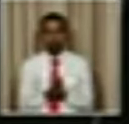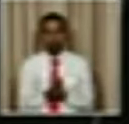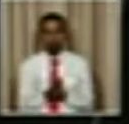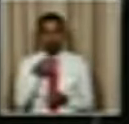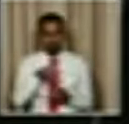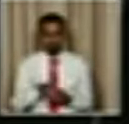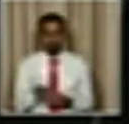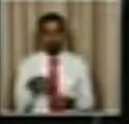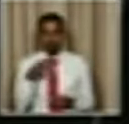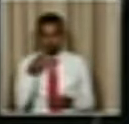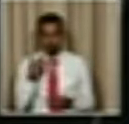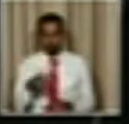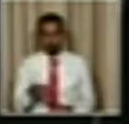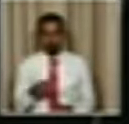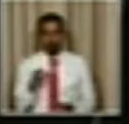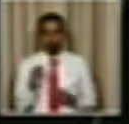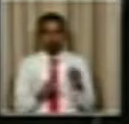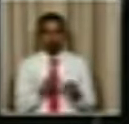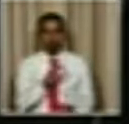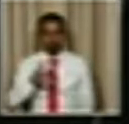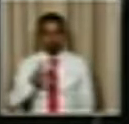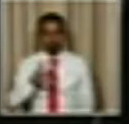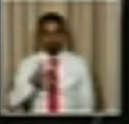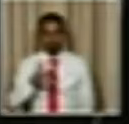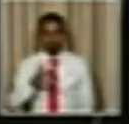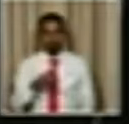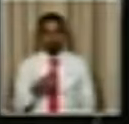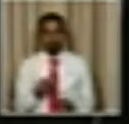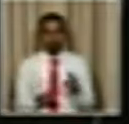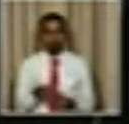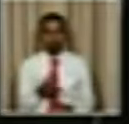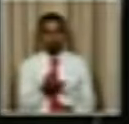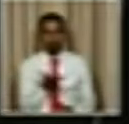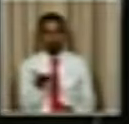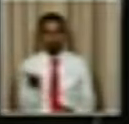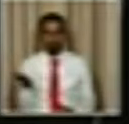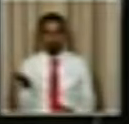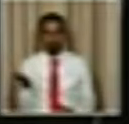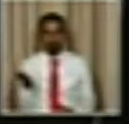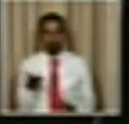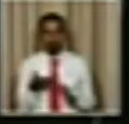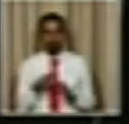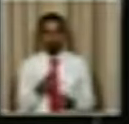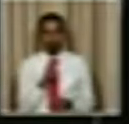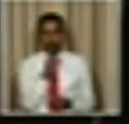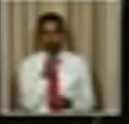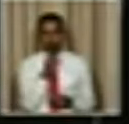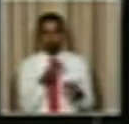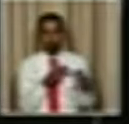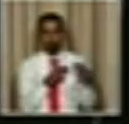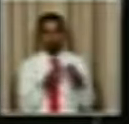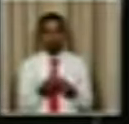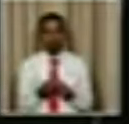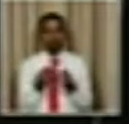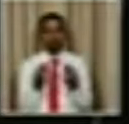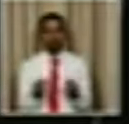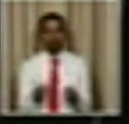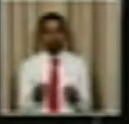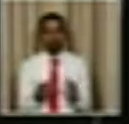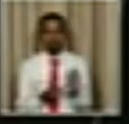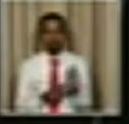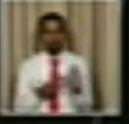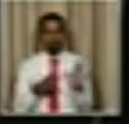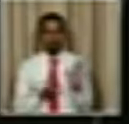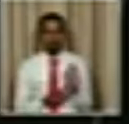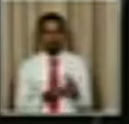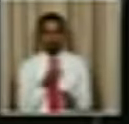ඇතුළේ කියපුවානේ. එතකොට මේ 149ක් වෙච්ච ජනතාව ගම්මල ඉන්නේ. එතකොට අර ගම්මල අර උසාවිය බාර දෙනවානේ අර. දැන් ලාල්කාන්ත